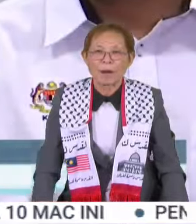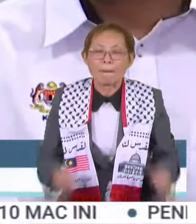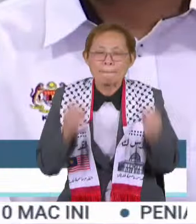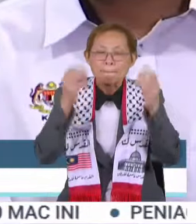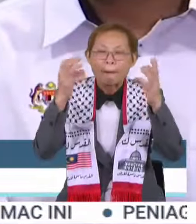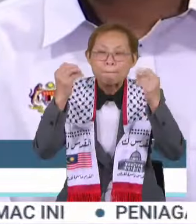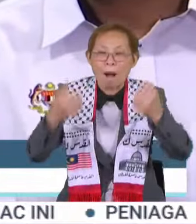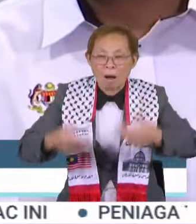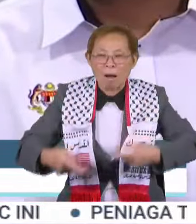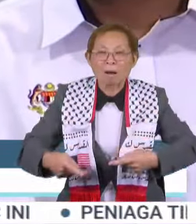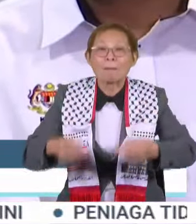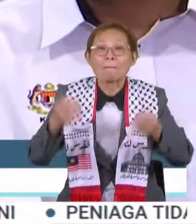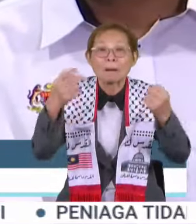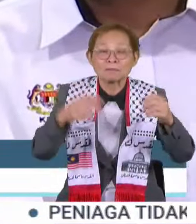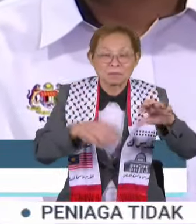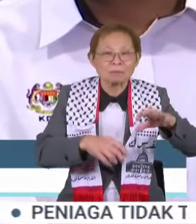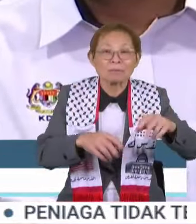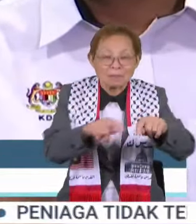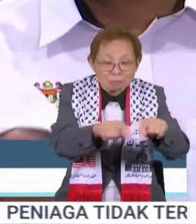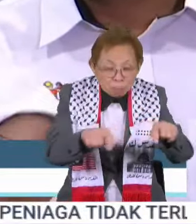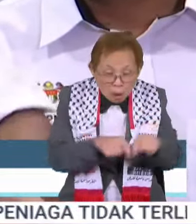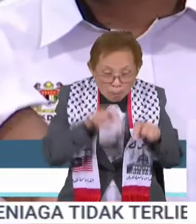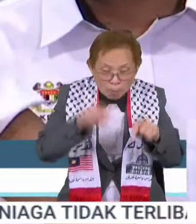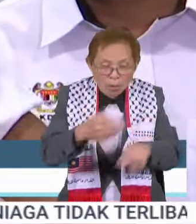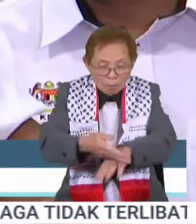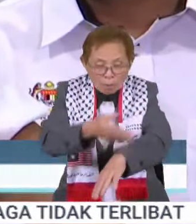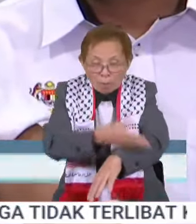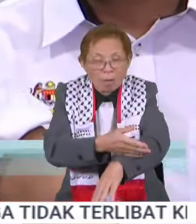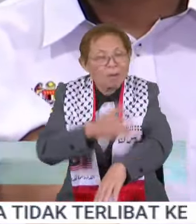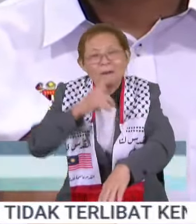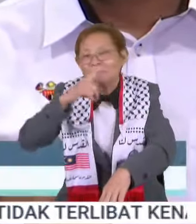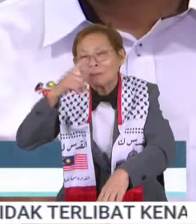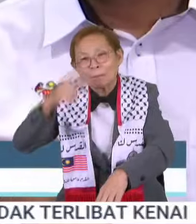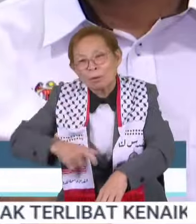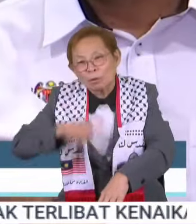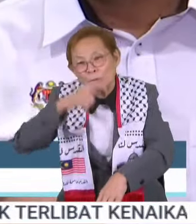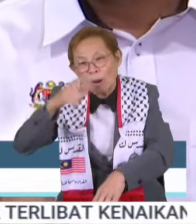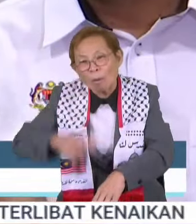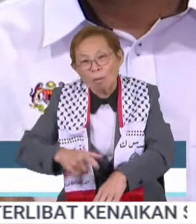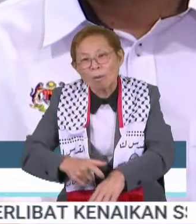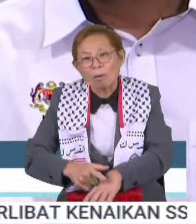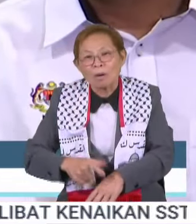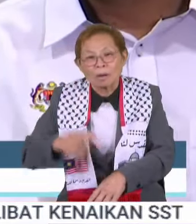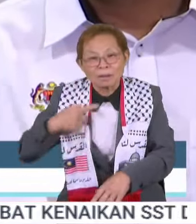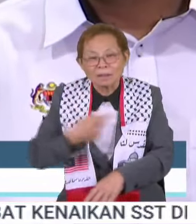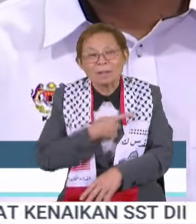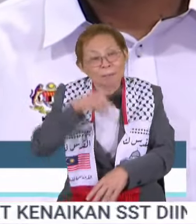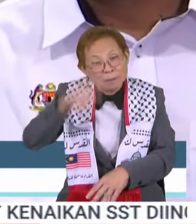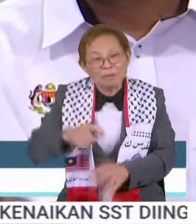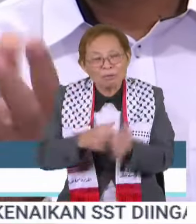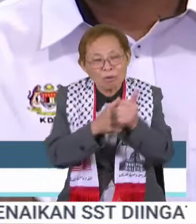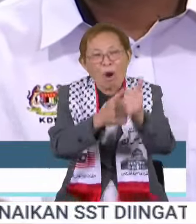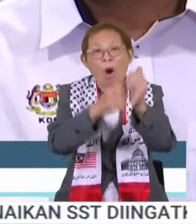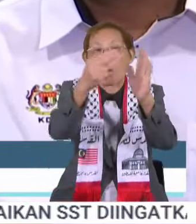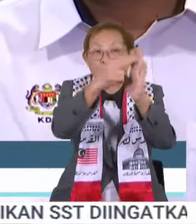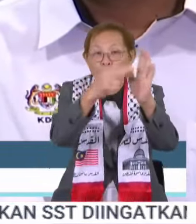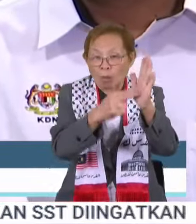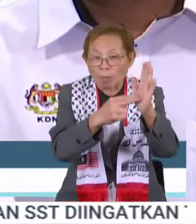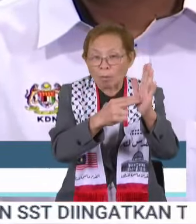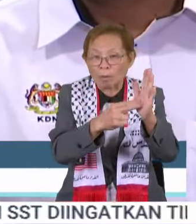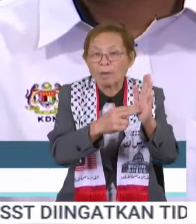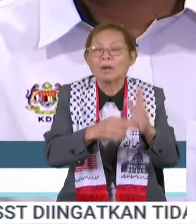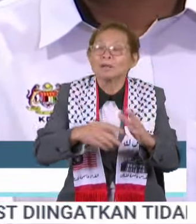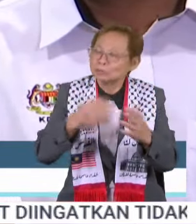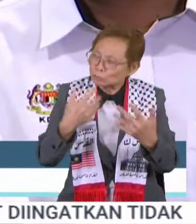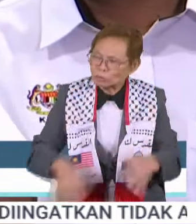Banyak ruang kita boleh tambah baik tanpa kompromis keperluan comply dengan peruntukan undang-undang, sebab ini tercantum